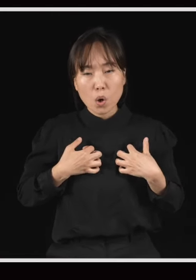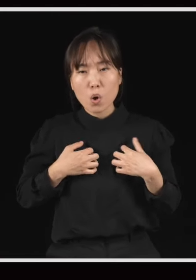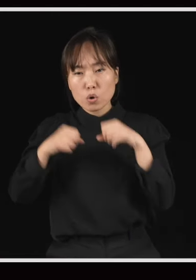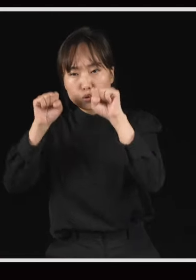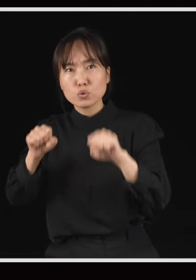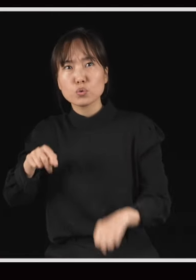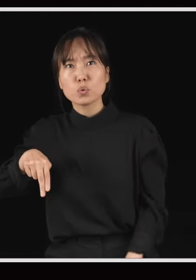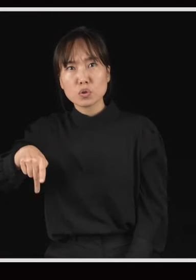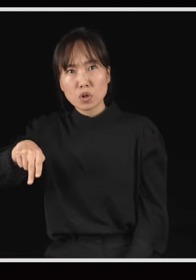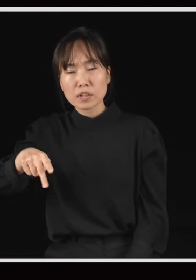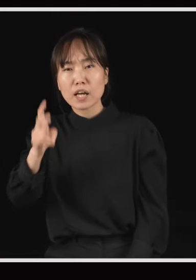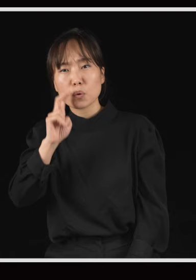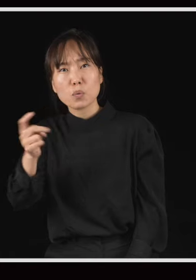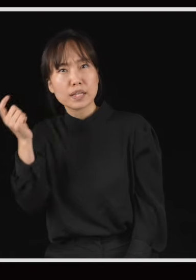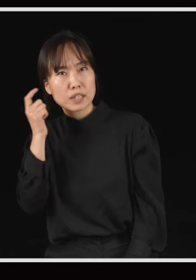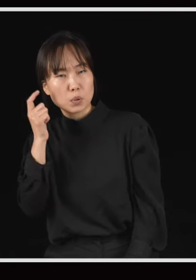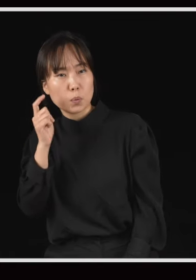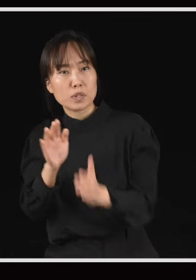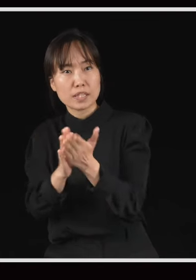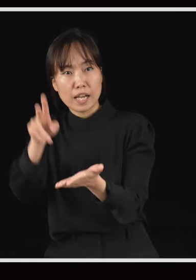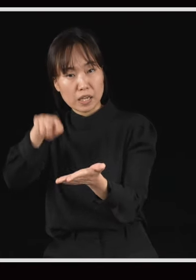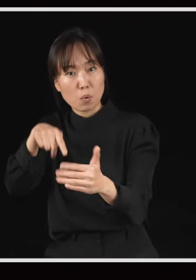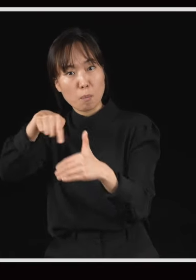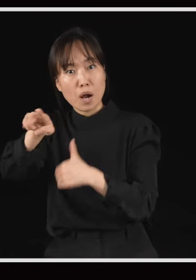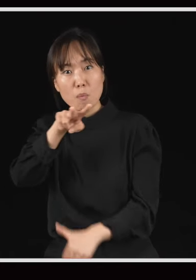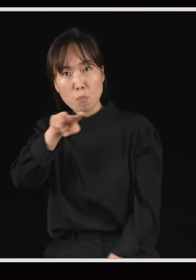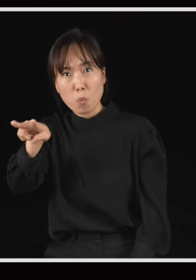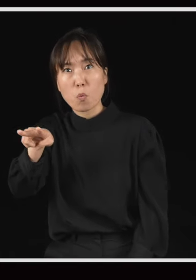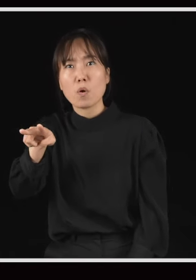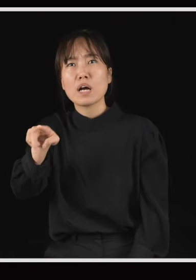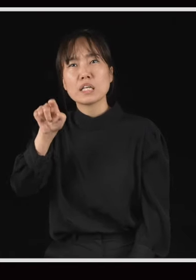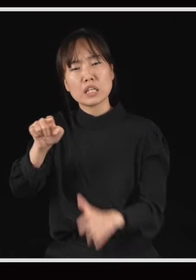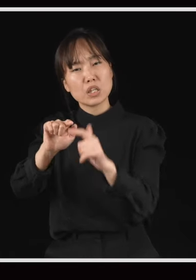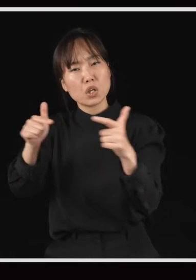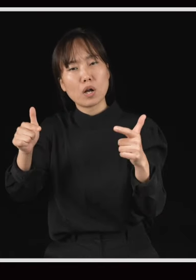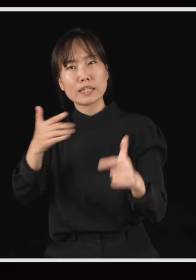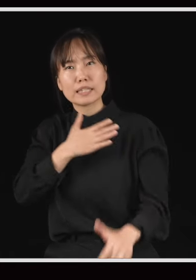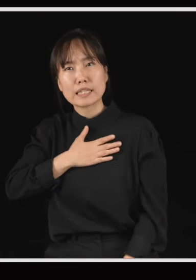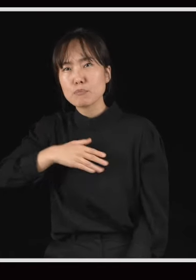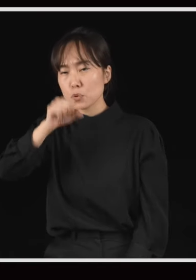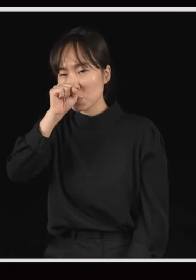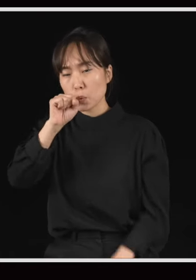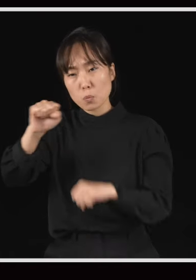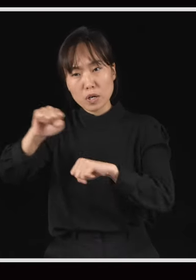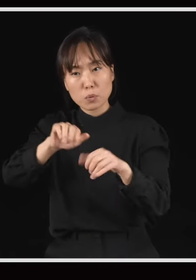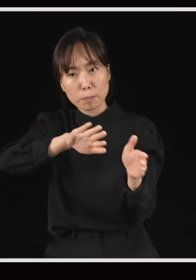독서, 마음 챙김, 풍경 보기, 정상적이고 기분 좋은 활동들을